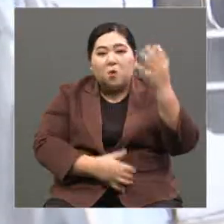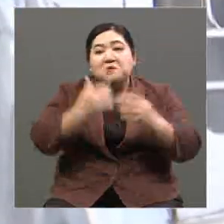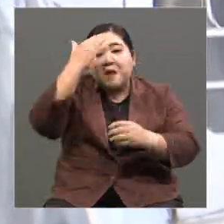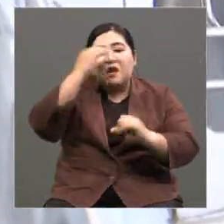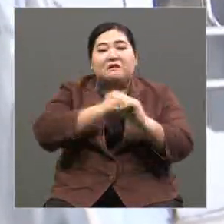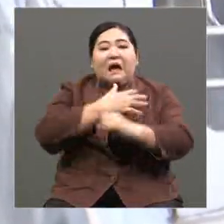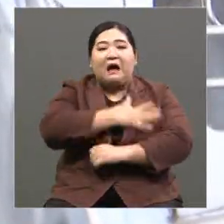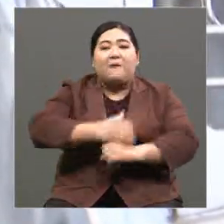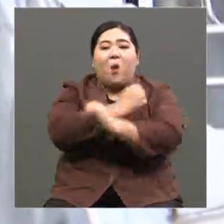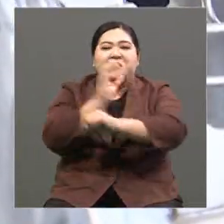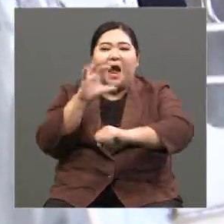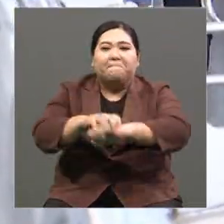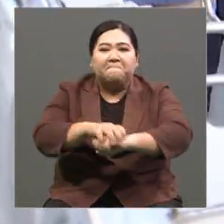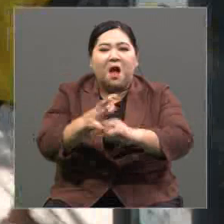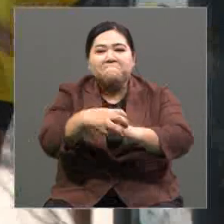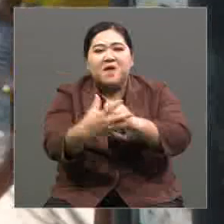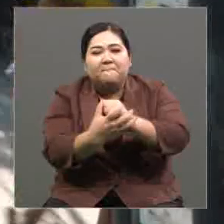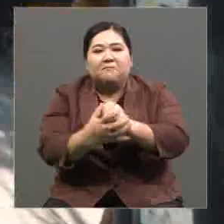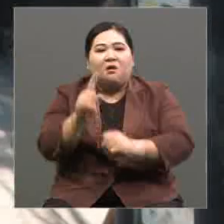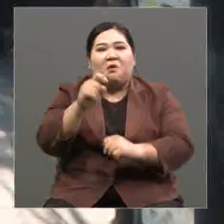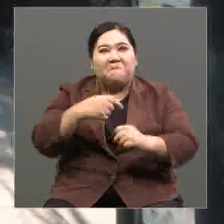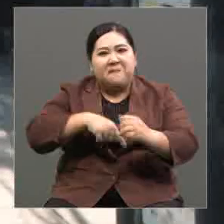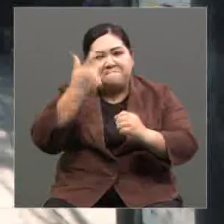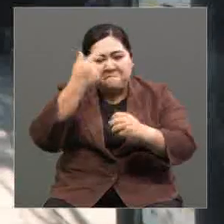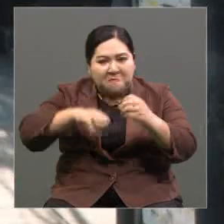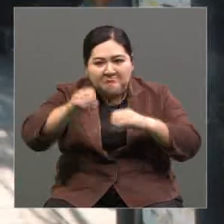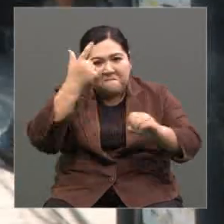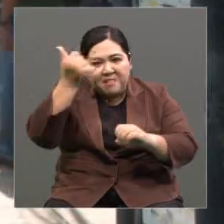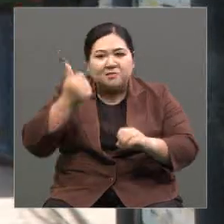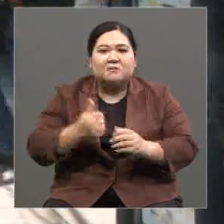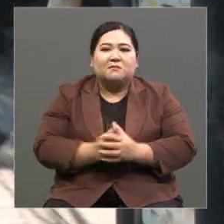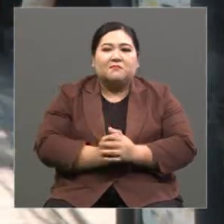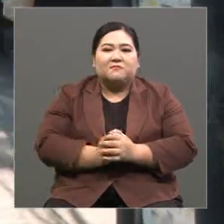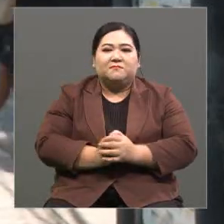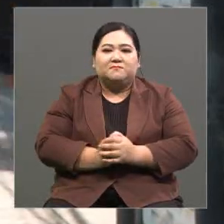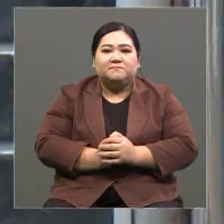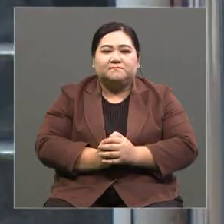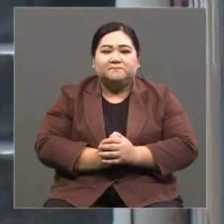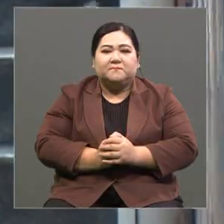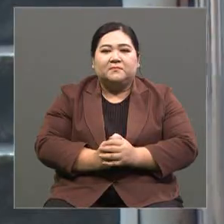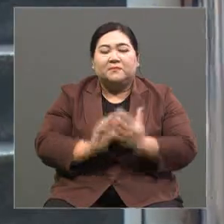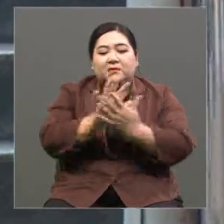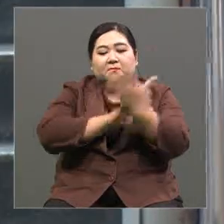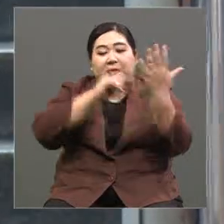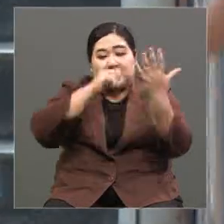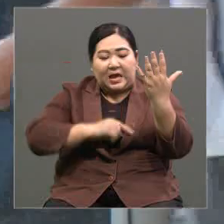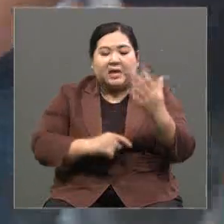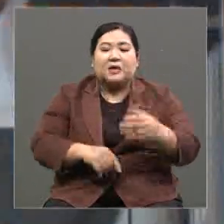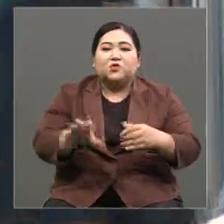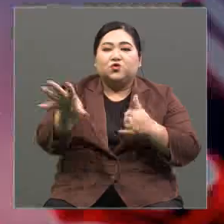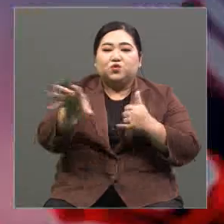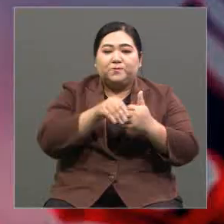เชื้อนั้นเพิ่มขึ้นแต่ยังไม่มีหลักฐานการเพิ่มความรุนแรงของโรคครับส่วนในไทยนั้นพบคนติดเชื้อxbb.